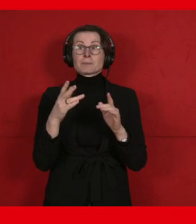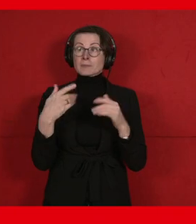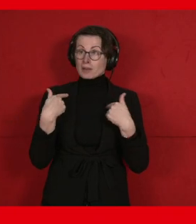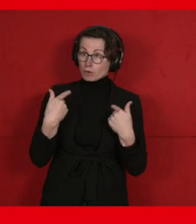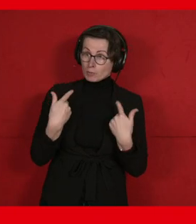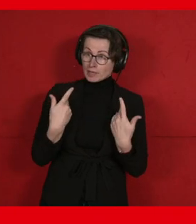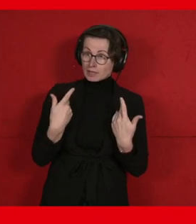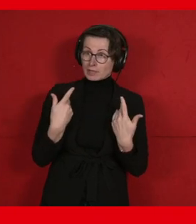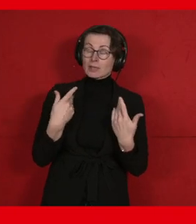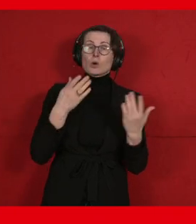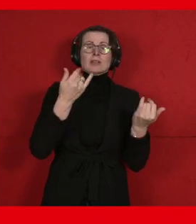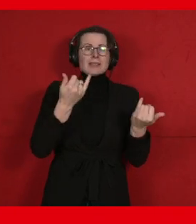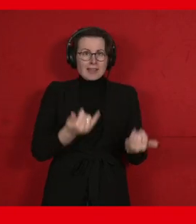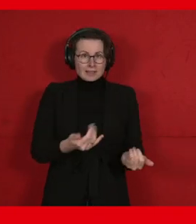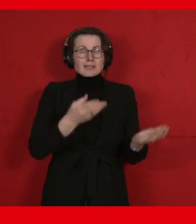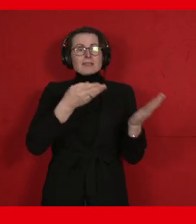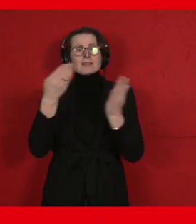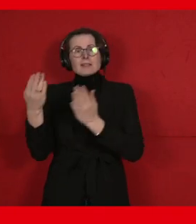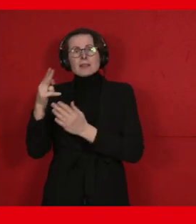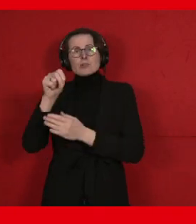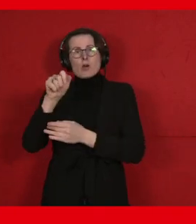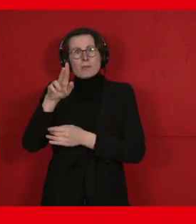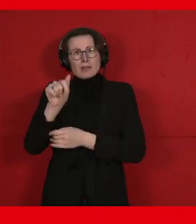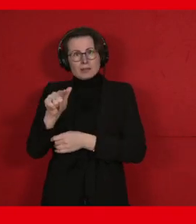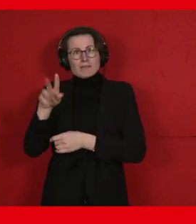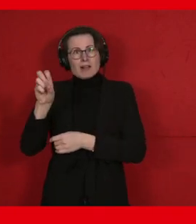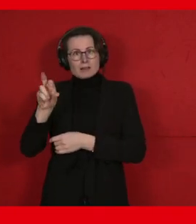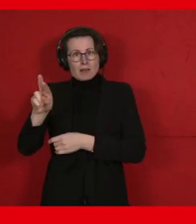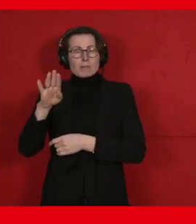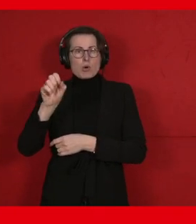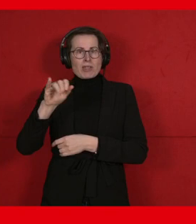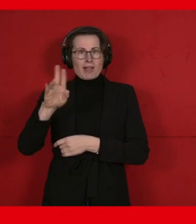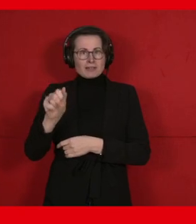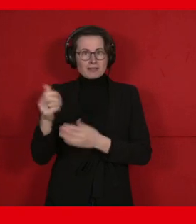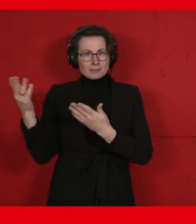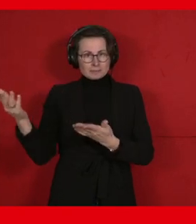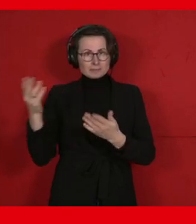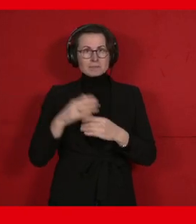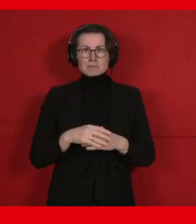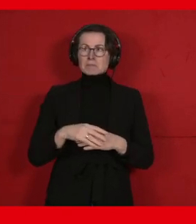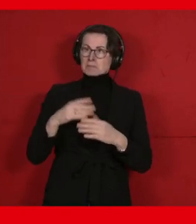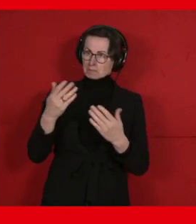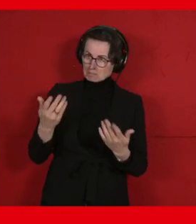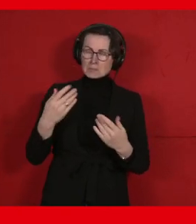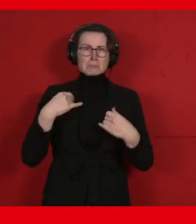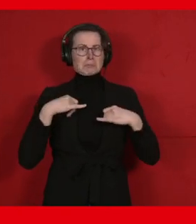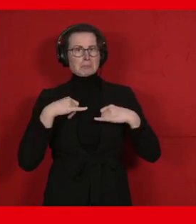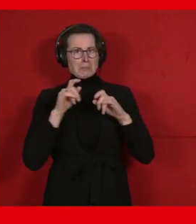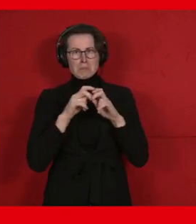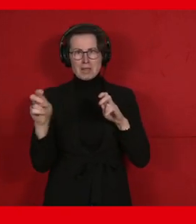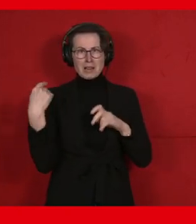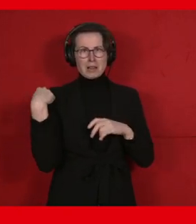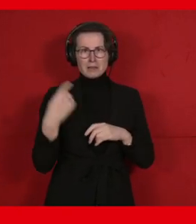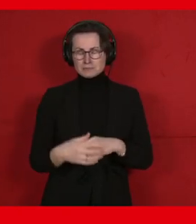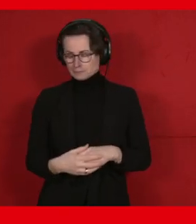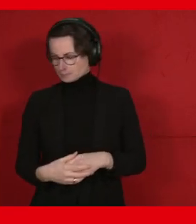mich, Norbert Walter-Borjans ist zu uns auf die Bühne gekommen. Beeindruckendes Panel. Ja,